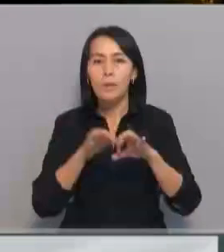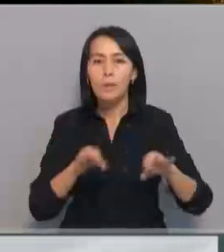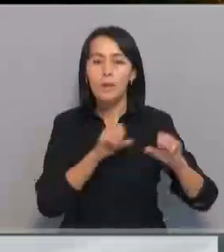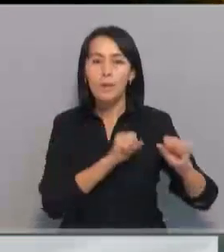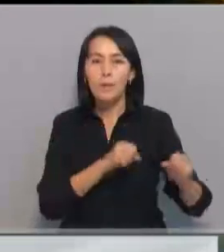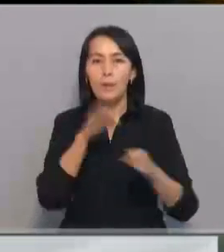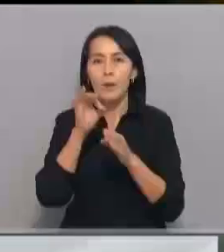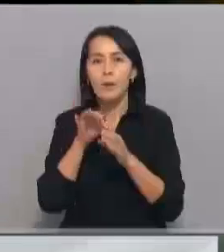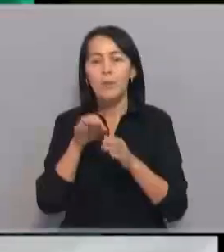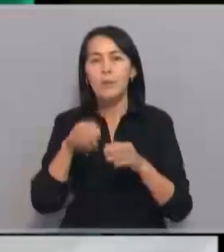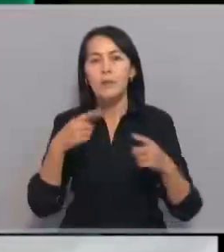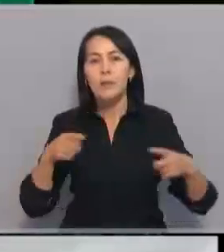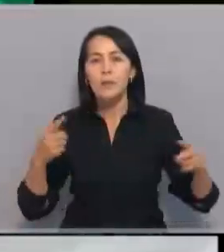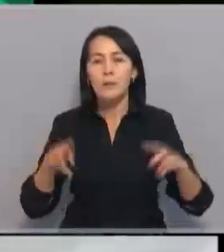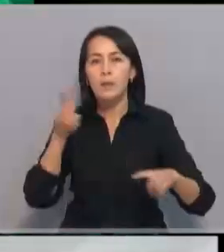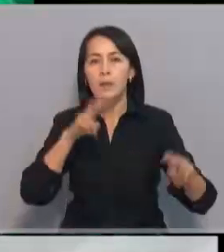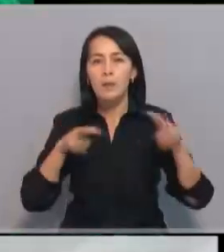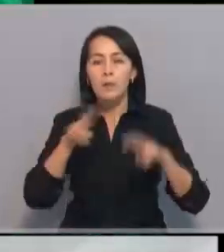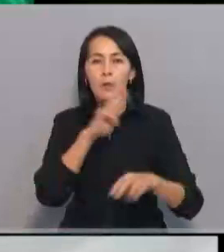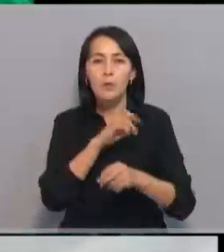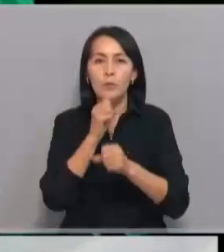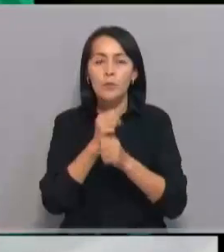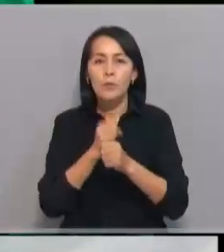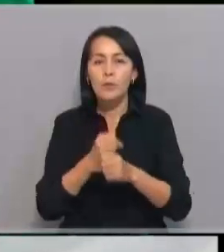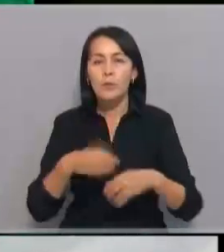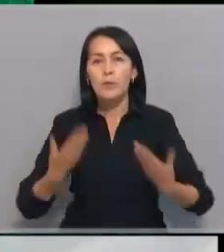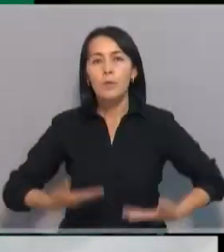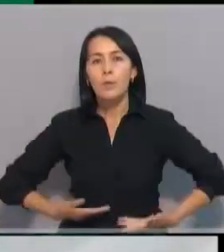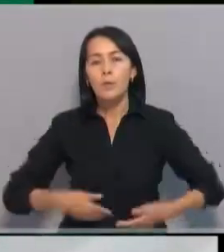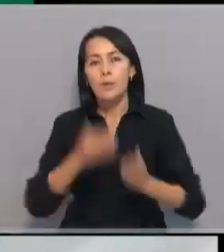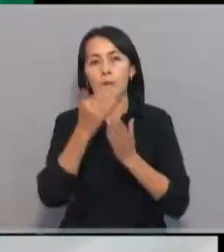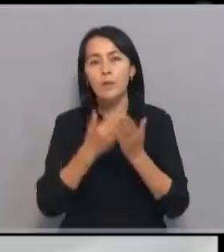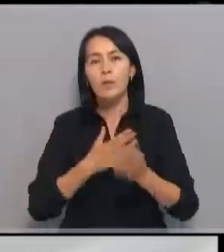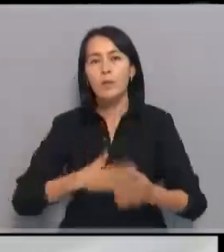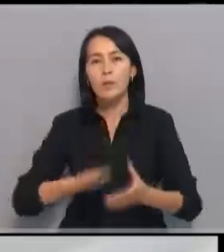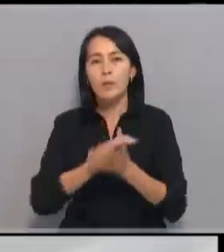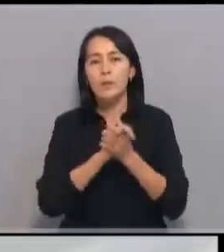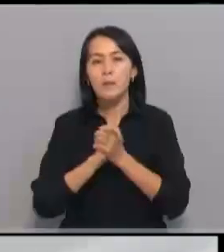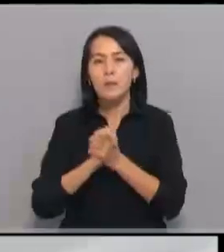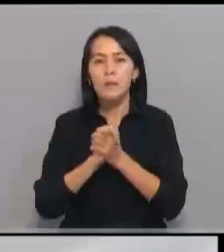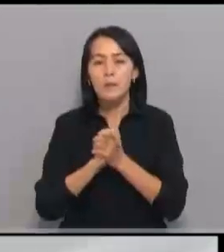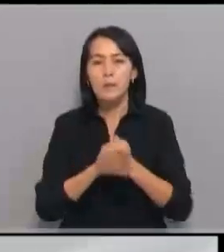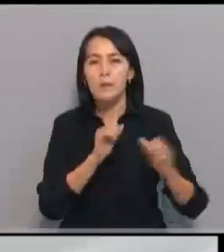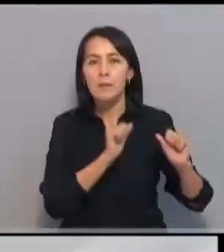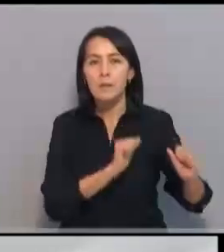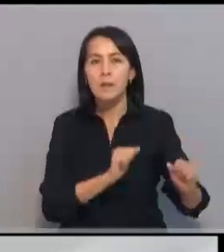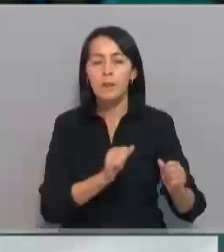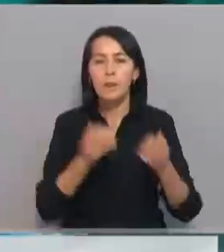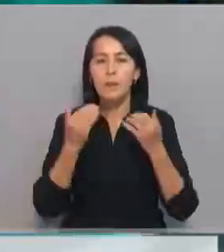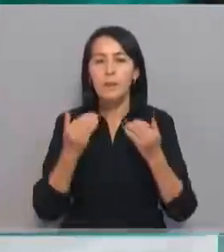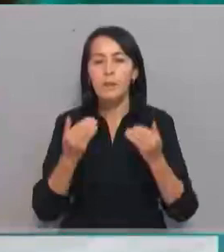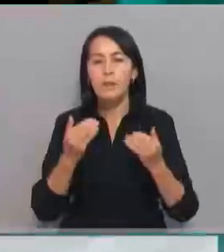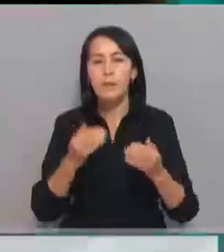қорғау мақсатында жан жақты ізденіспен жұмыс жасап, қоғамдағы саяси тұрақтылықты, татулық пен бірлікті қамтамасыз